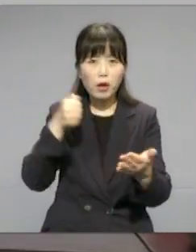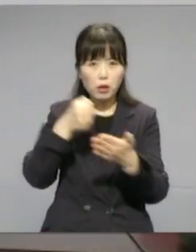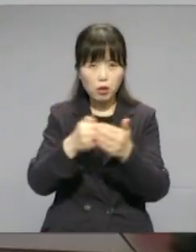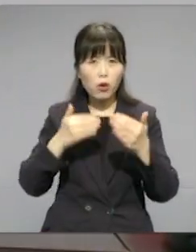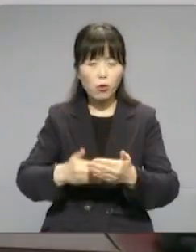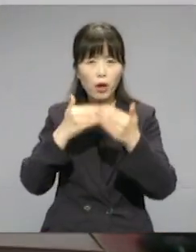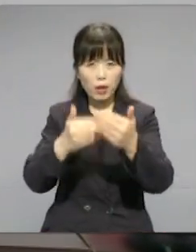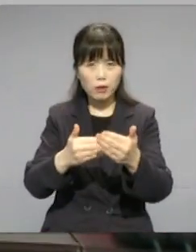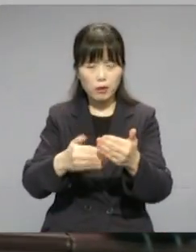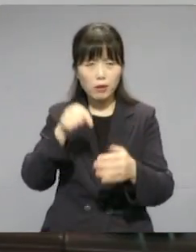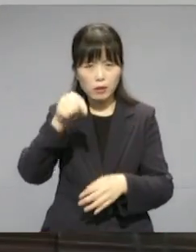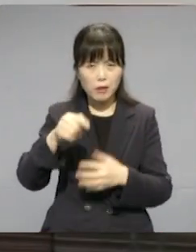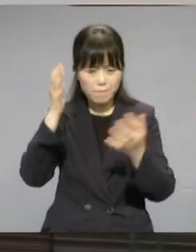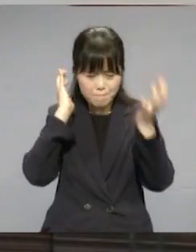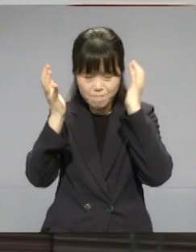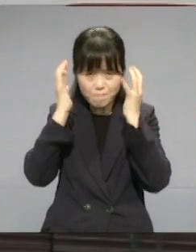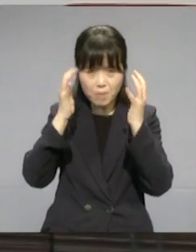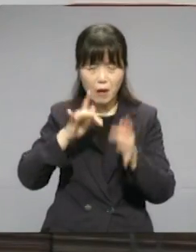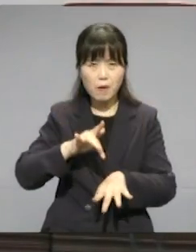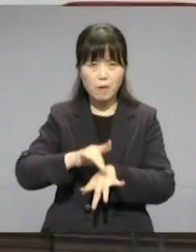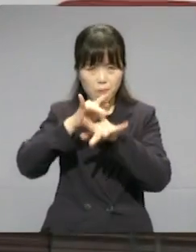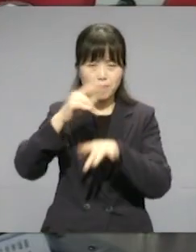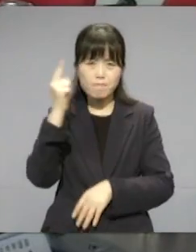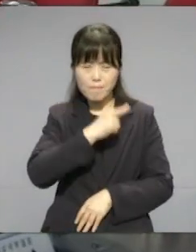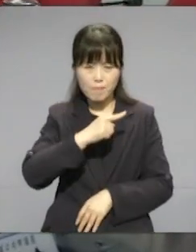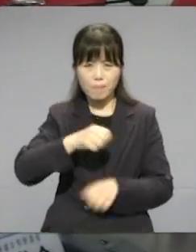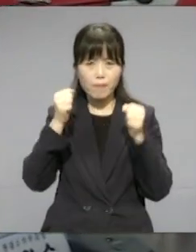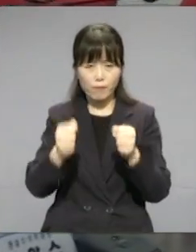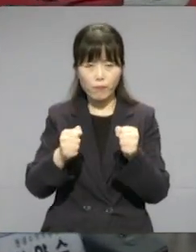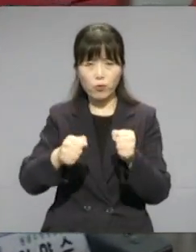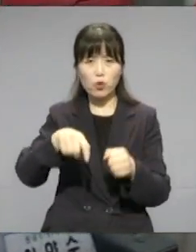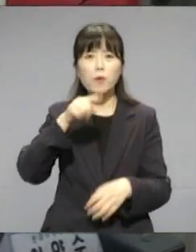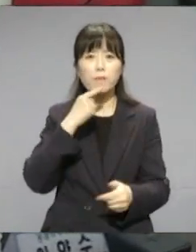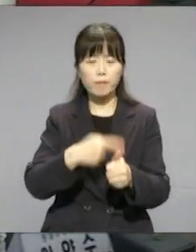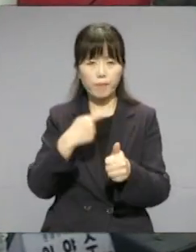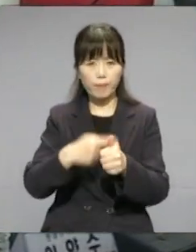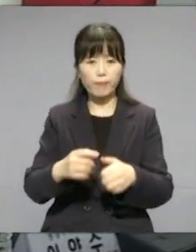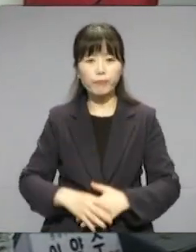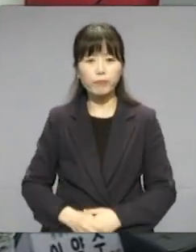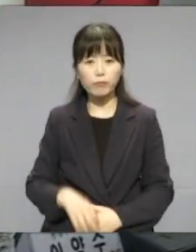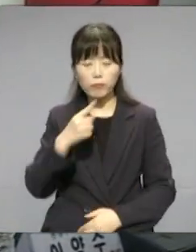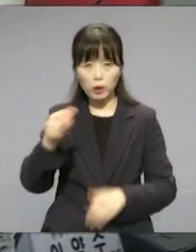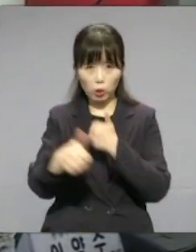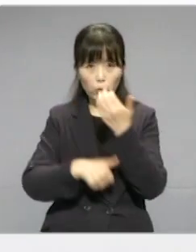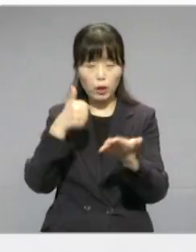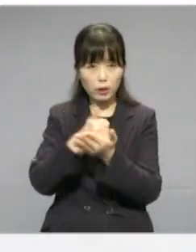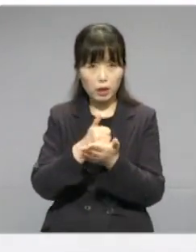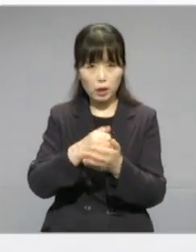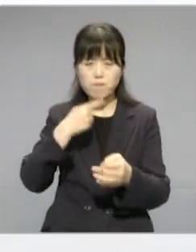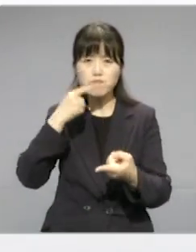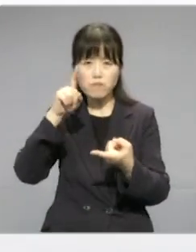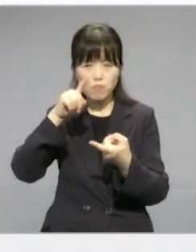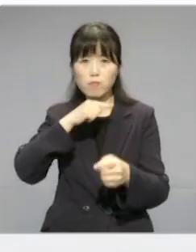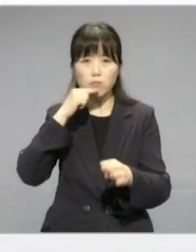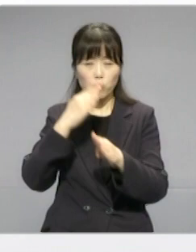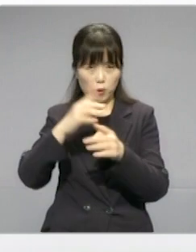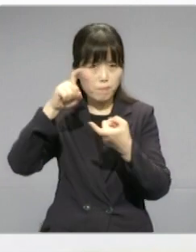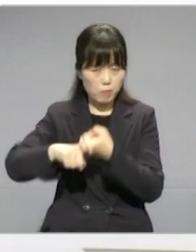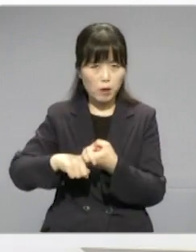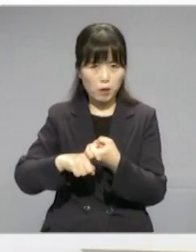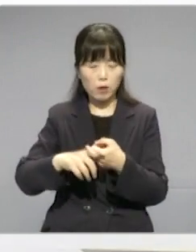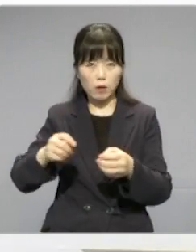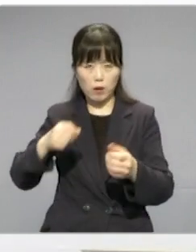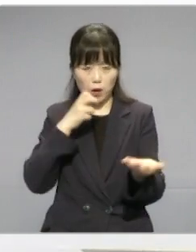과정이 그야말로 난사한 복마전이 비판했습니다 한원장은 종북으로 헌법 재판소에서